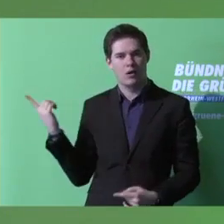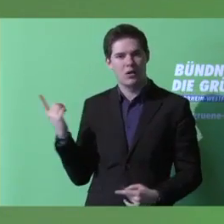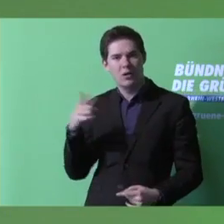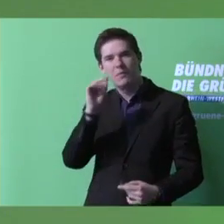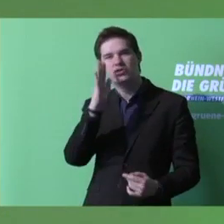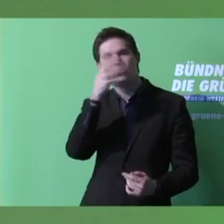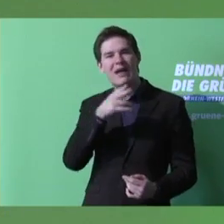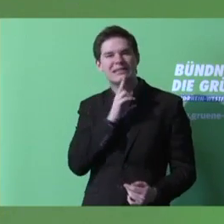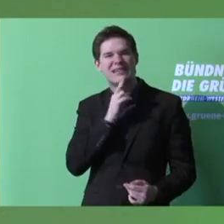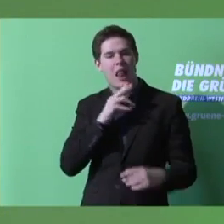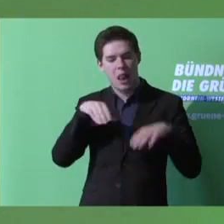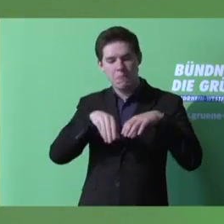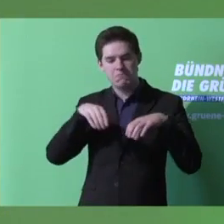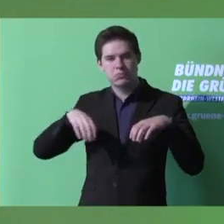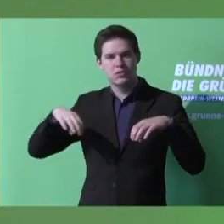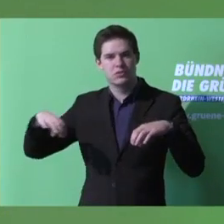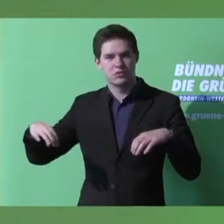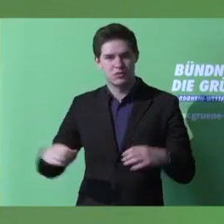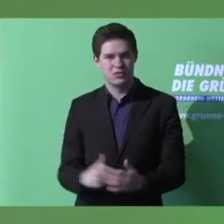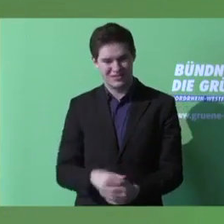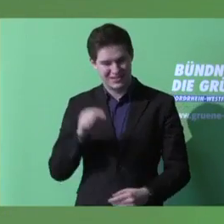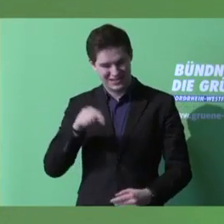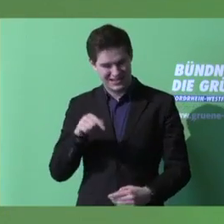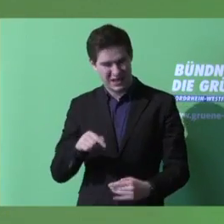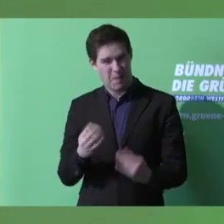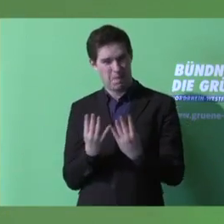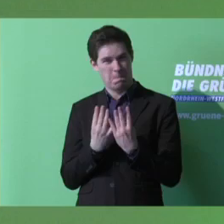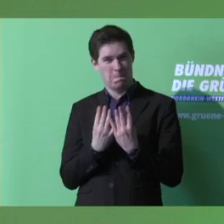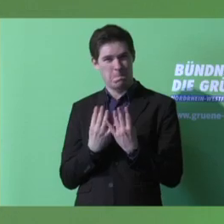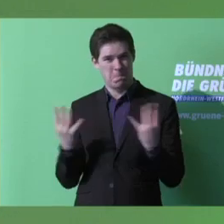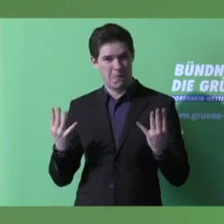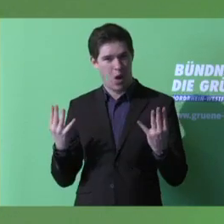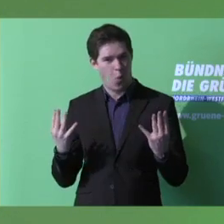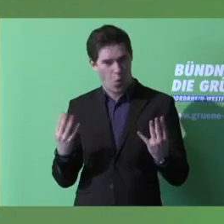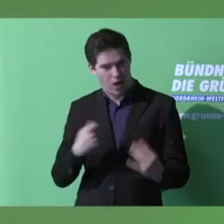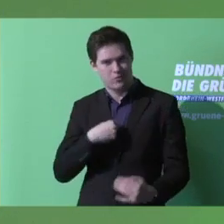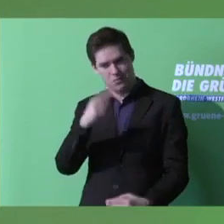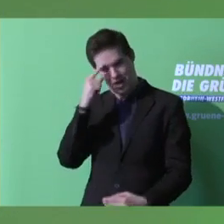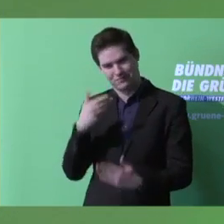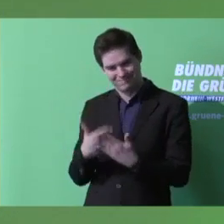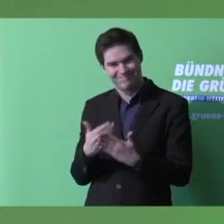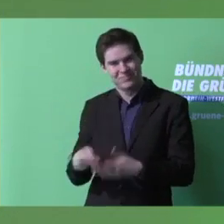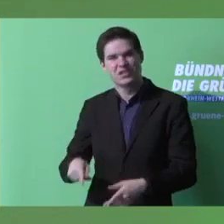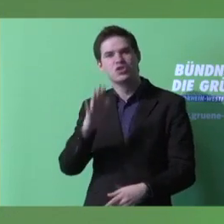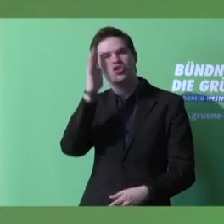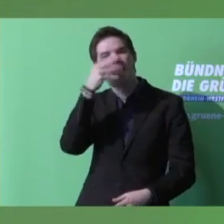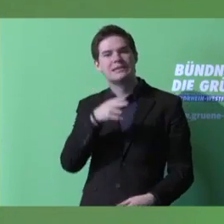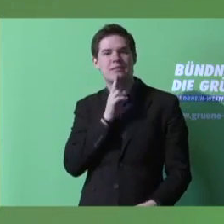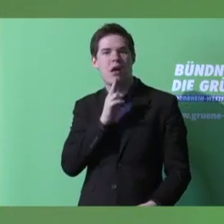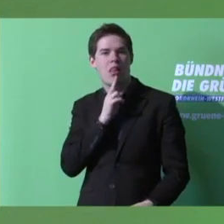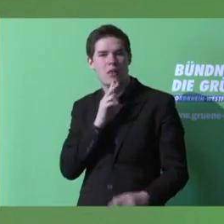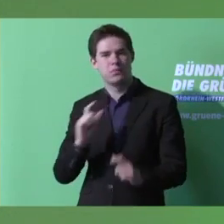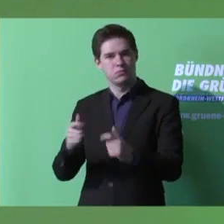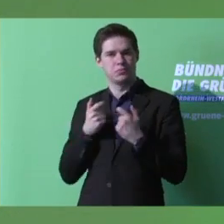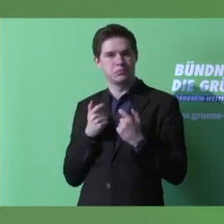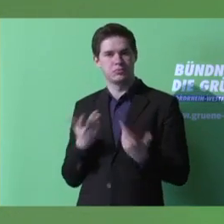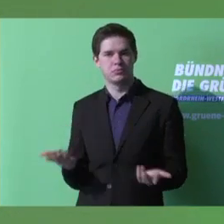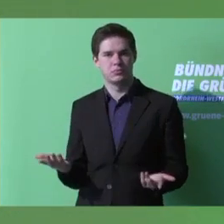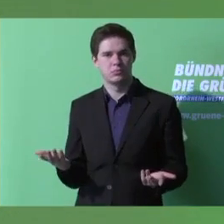Steinen. Diese Mauer, liebe Freundinnen und Freunde, steht für die schwarz-gelbe Blockade, für die dringend